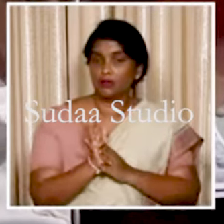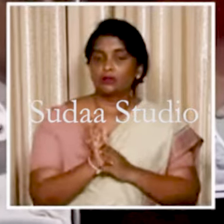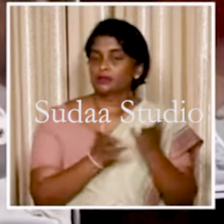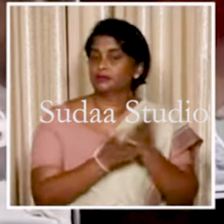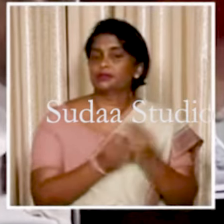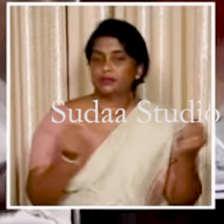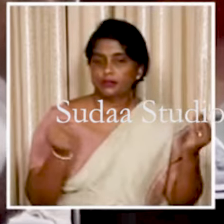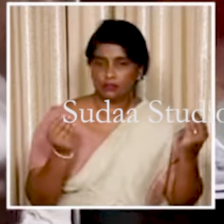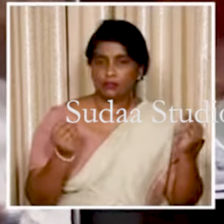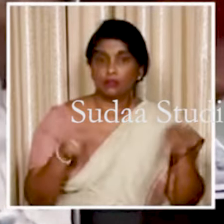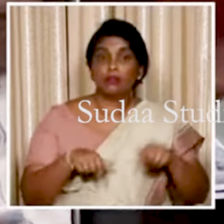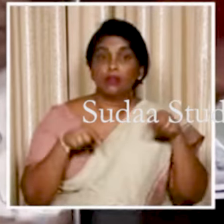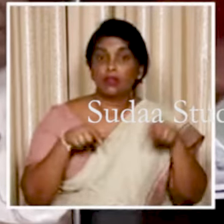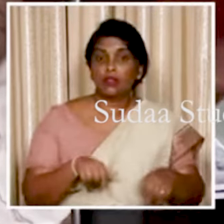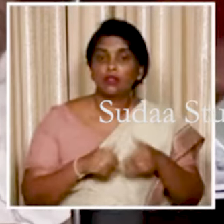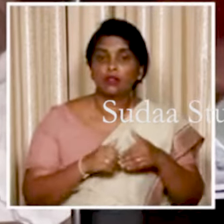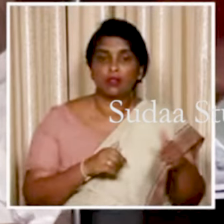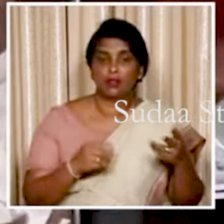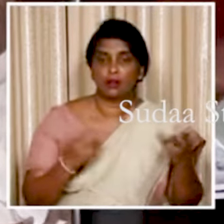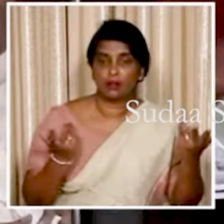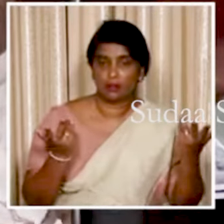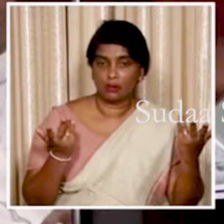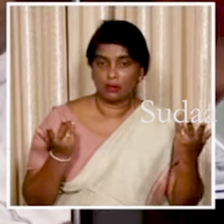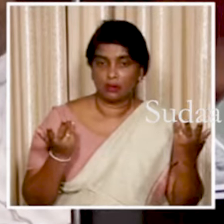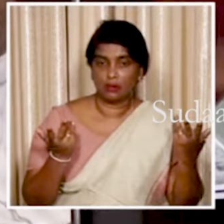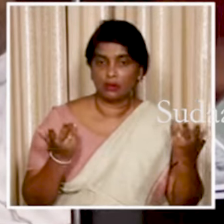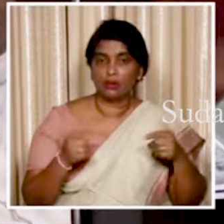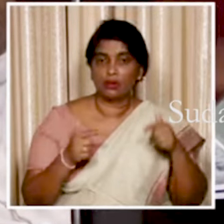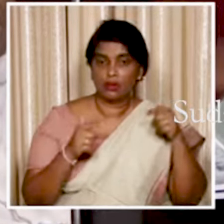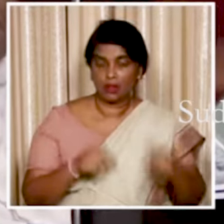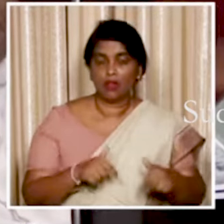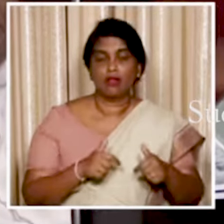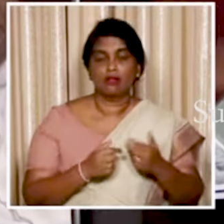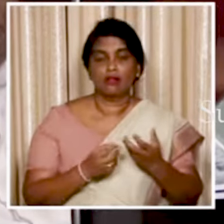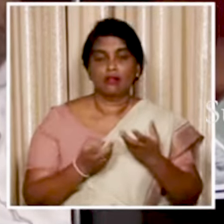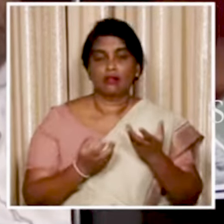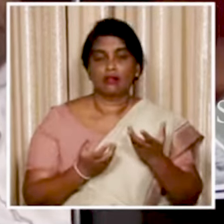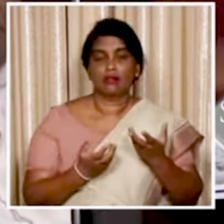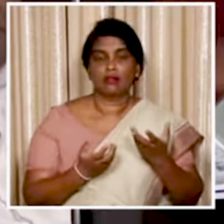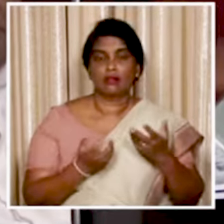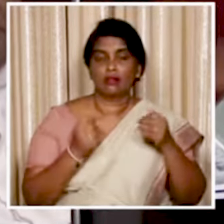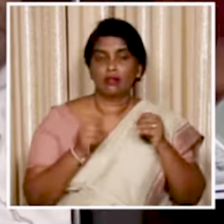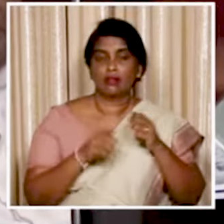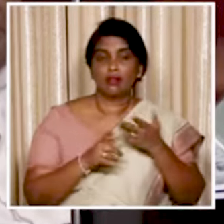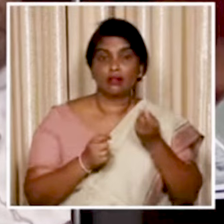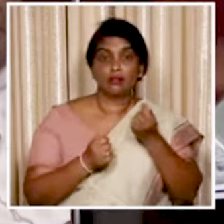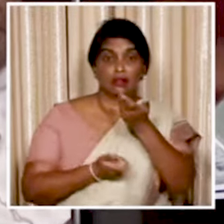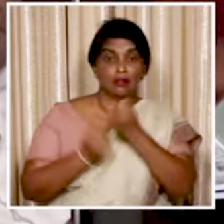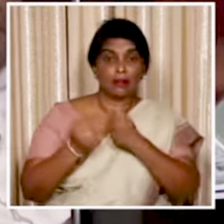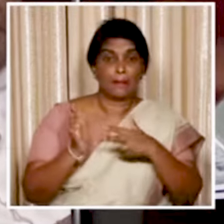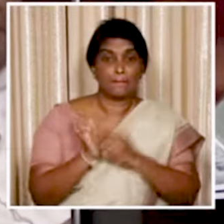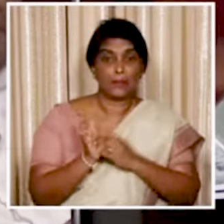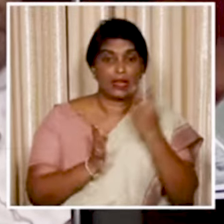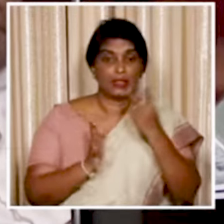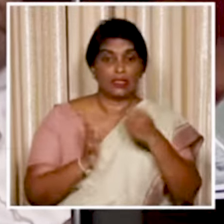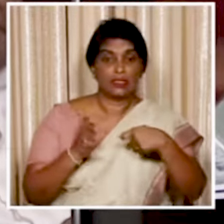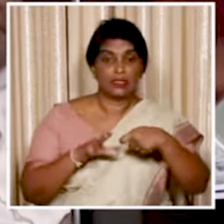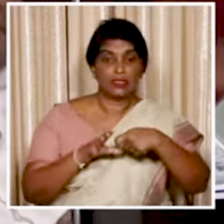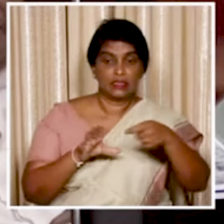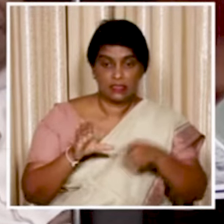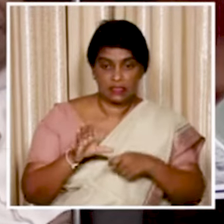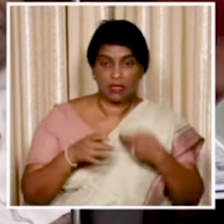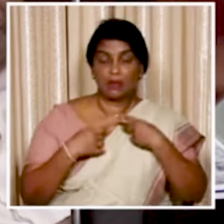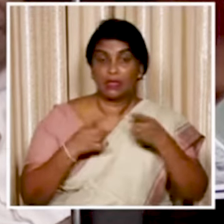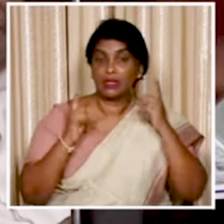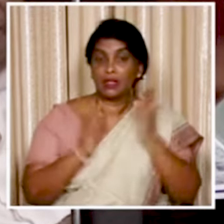අවුස් කෙරුවා දැන් අද මොකක්ද වෙලා තියෙන්නේ අද බඩුව දිනවා මෙතුමා කිව්වා 2 මිලියන් චෙක් එකක් ගැන මම ක්‍රීඩා